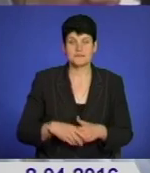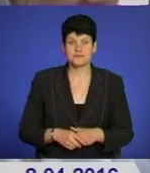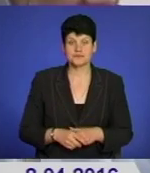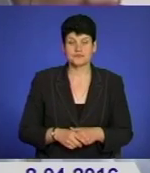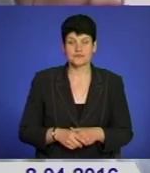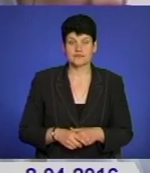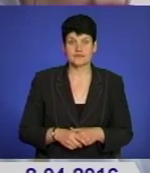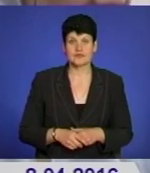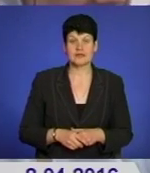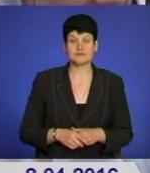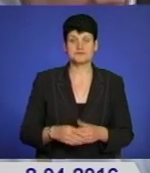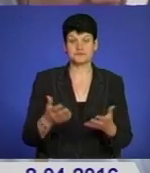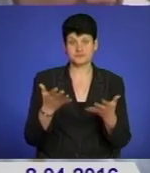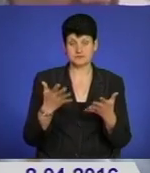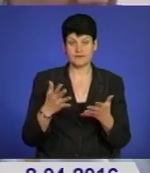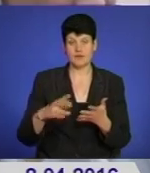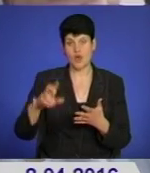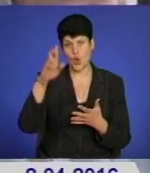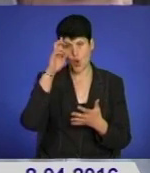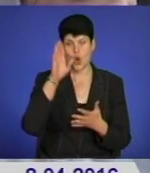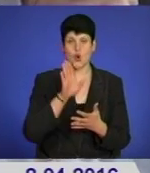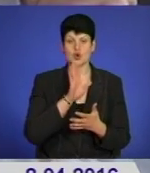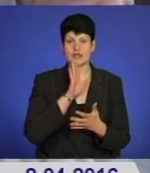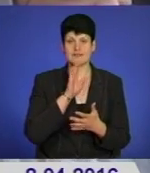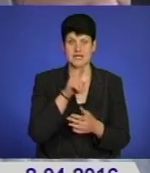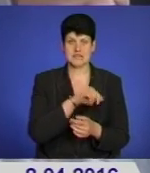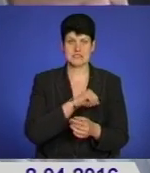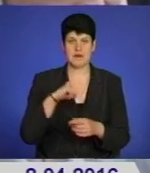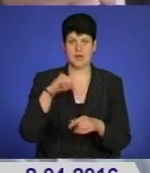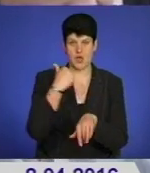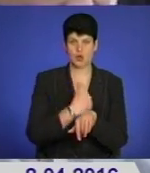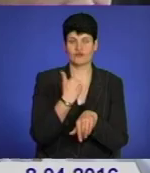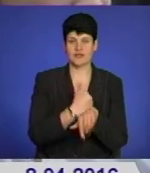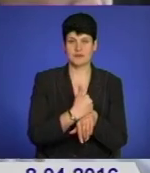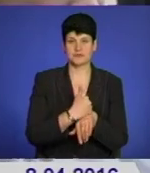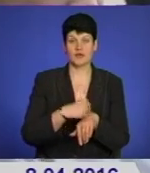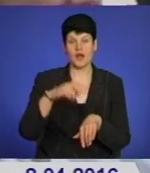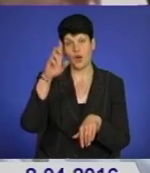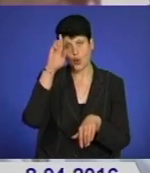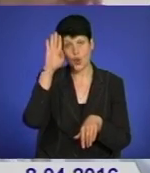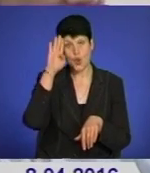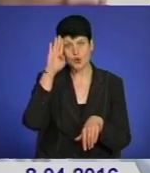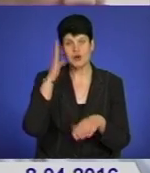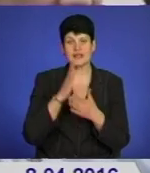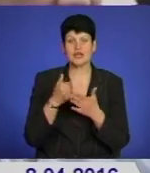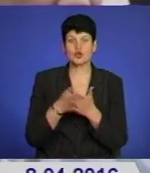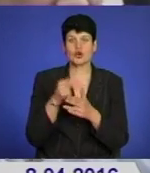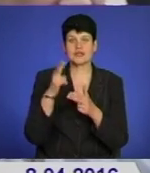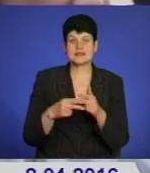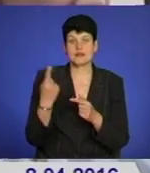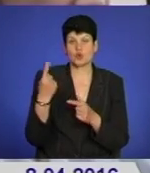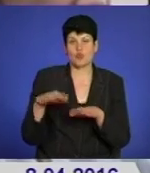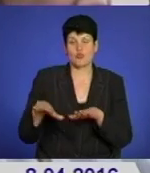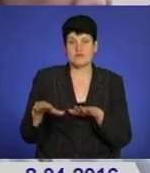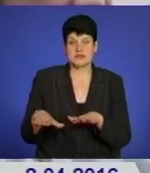Звісно, королева, бо вона, як в шахматах, то вона найголовніша. Король переважно стоїть до кінця на одному місці,